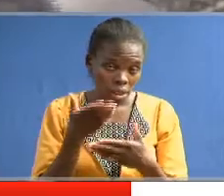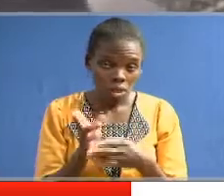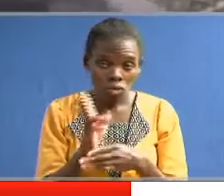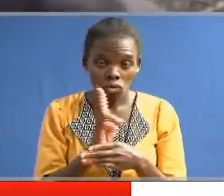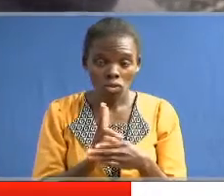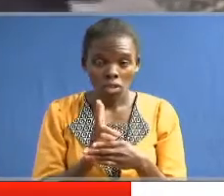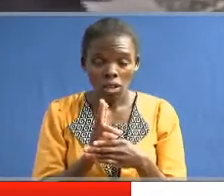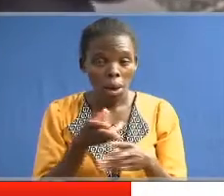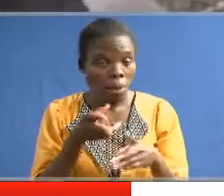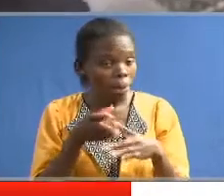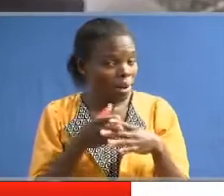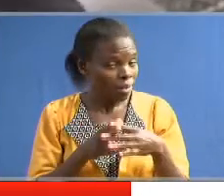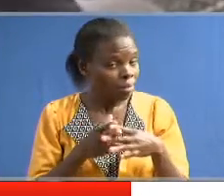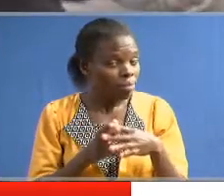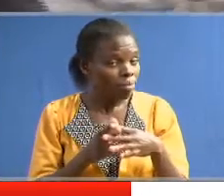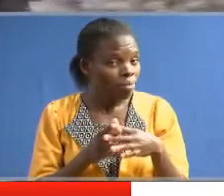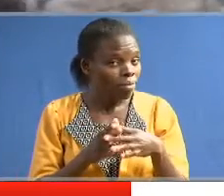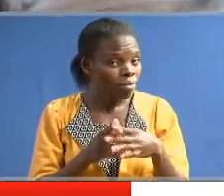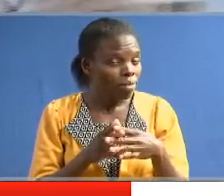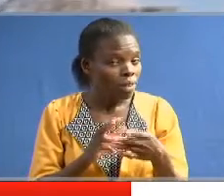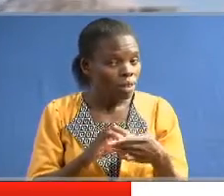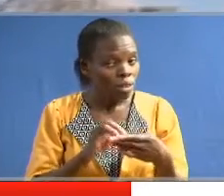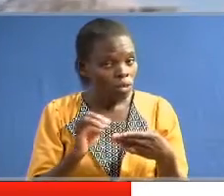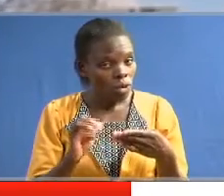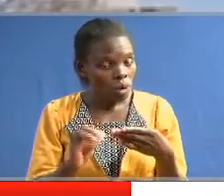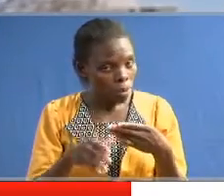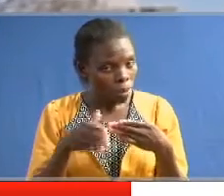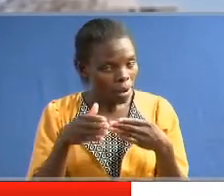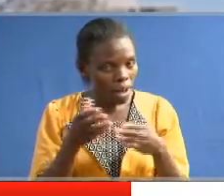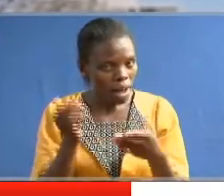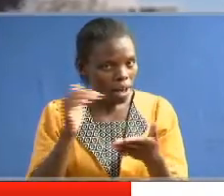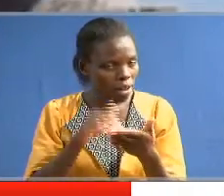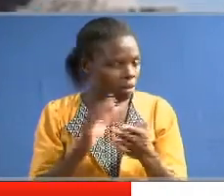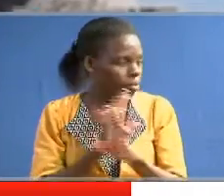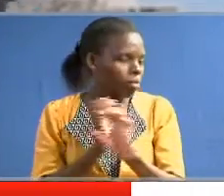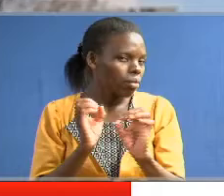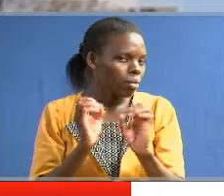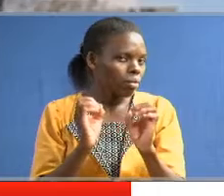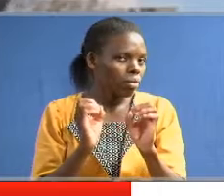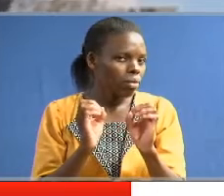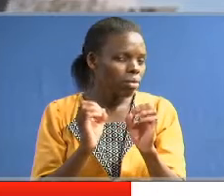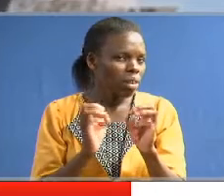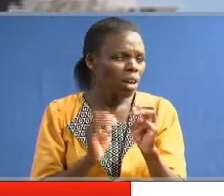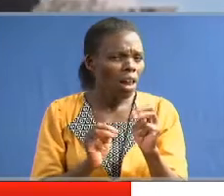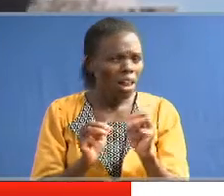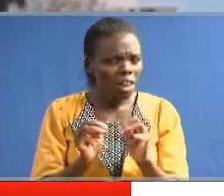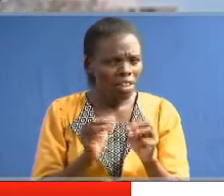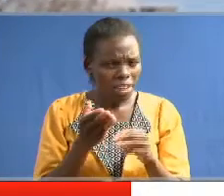tukitumia mashine ni kwamba isije kateleze kadondoka tena. Kwa hivyo kuna taratibu mkubwa sana ambao